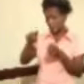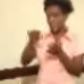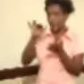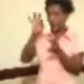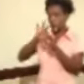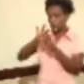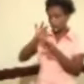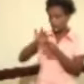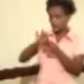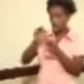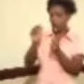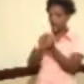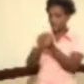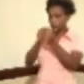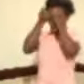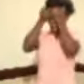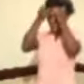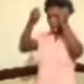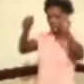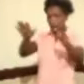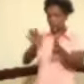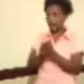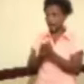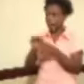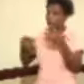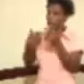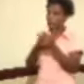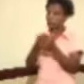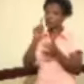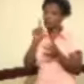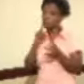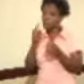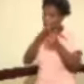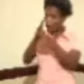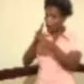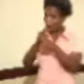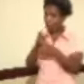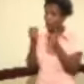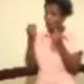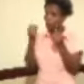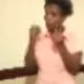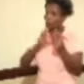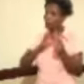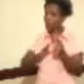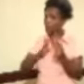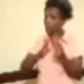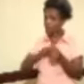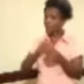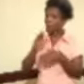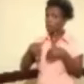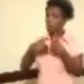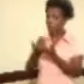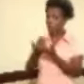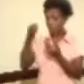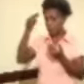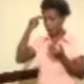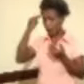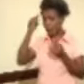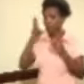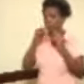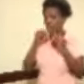avec journalistes, c'est à ça nous pral passer. Et maintenant, des journalistes, bon, s'il vous plaît, pas de polémique, posez question sous thème. Là. Oui. Merci.